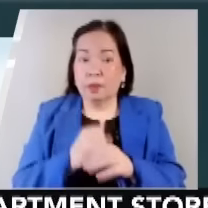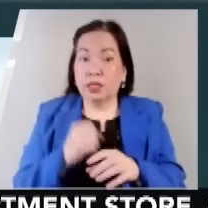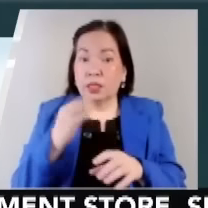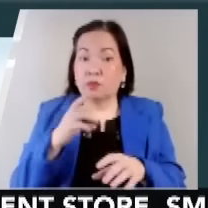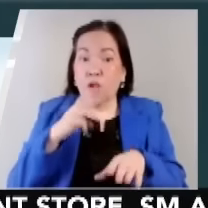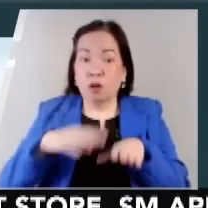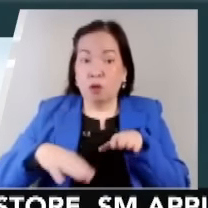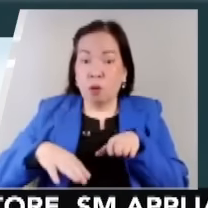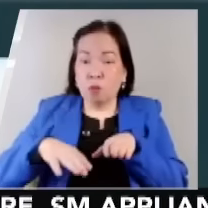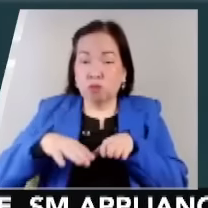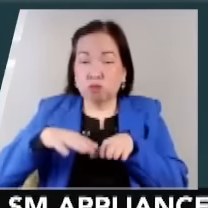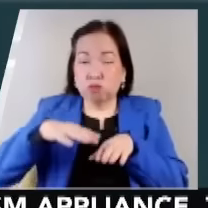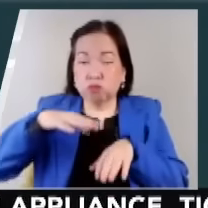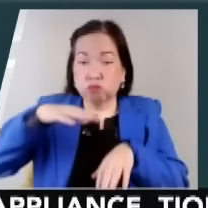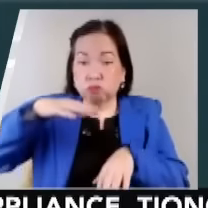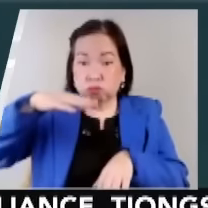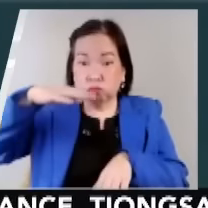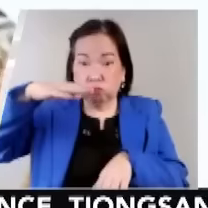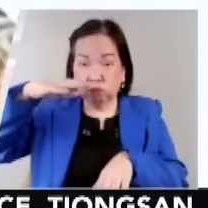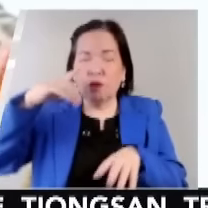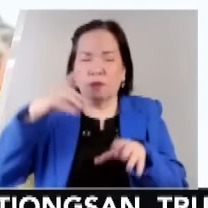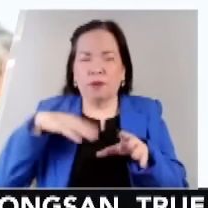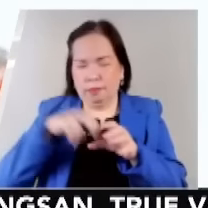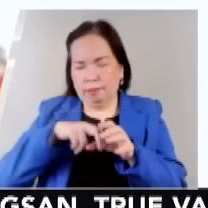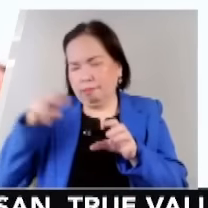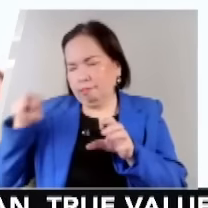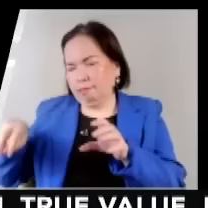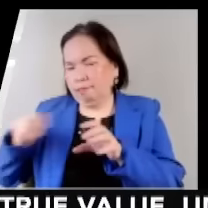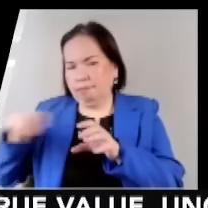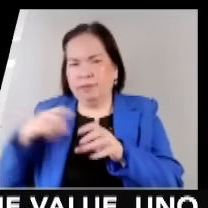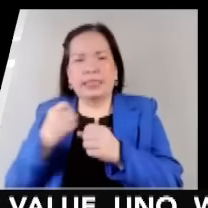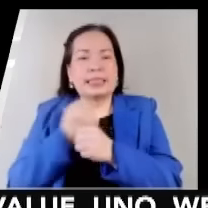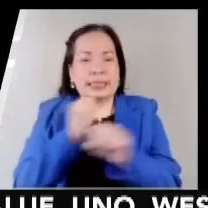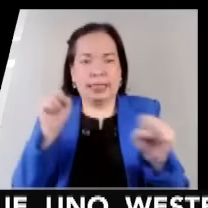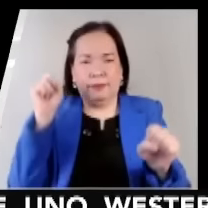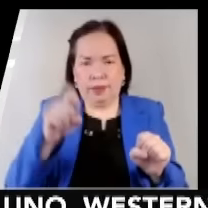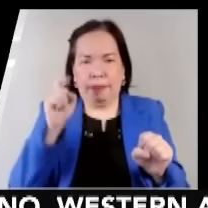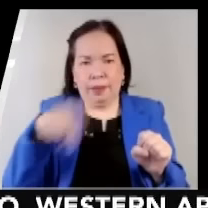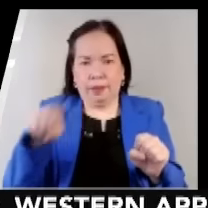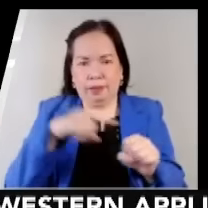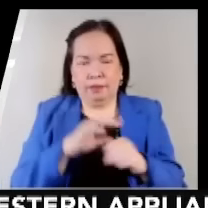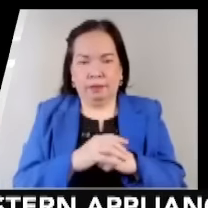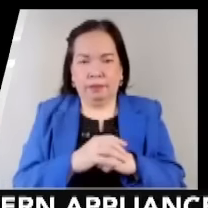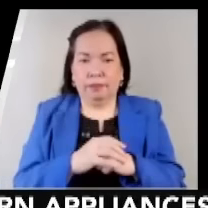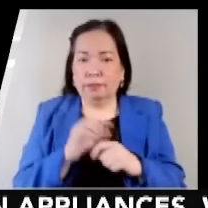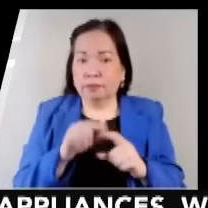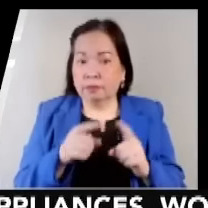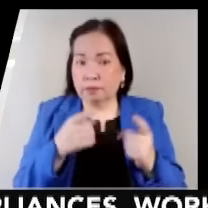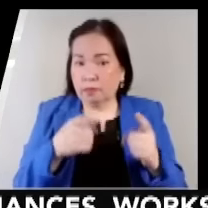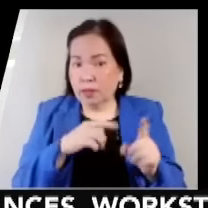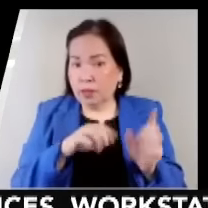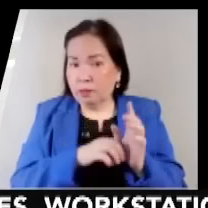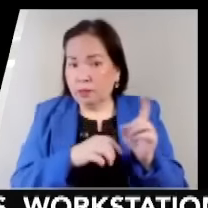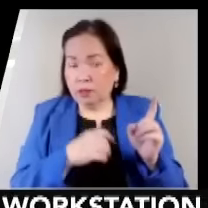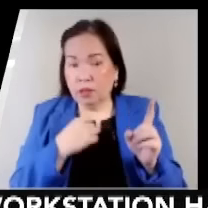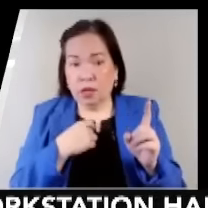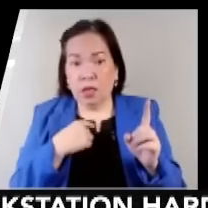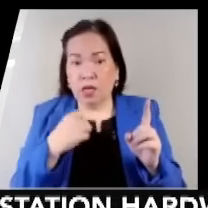leave the vehicle Your safety is your utmost concern pero may idea ba kayo kung gaano kalakas ang rumaragasang